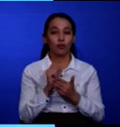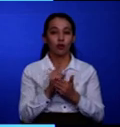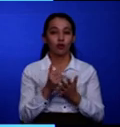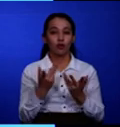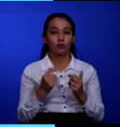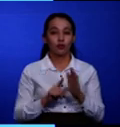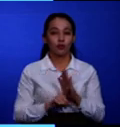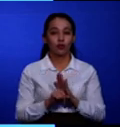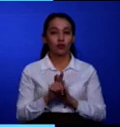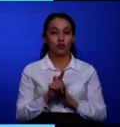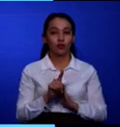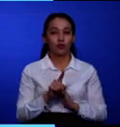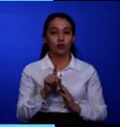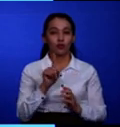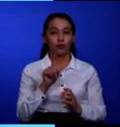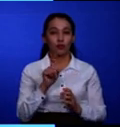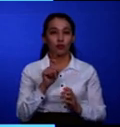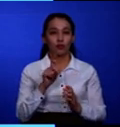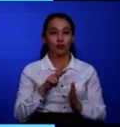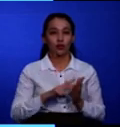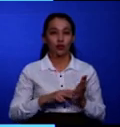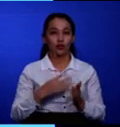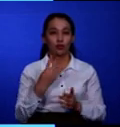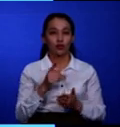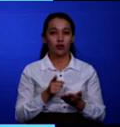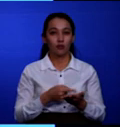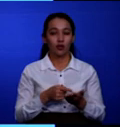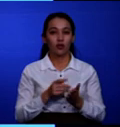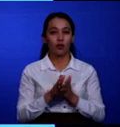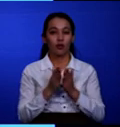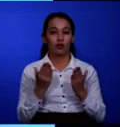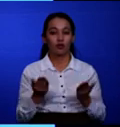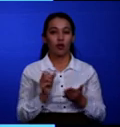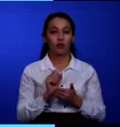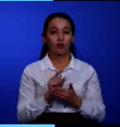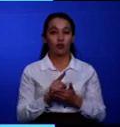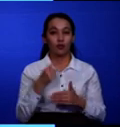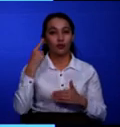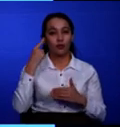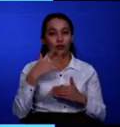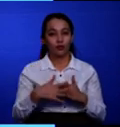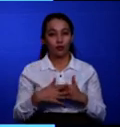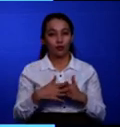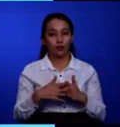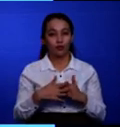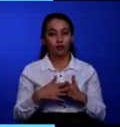yechamiz. 184-betni ochib oling. Demak, misollarni tushuntirib yeching.